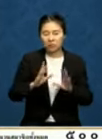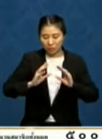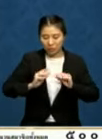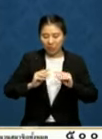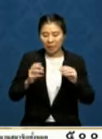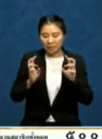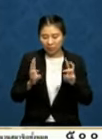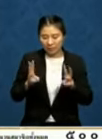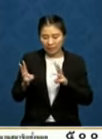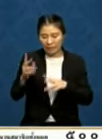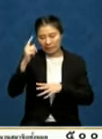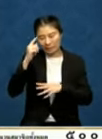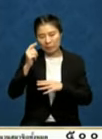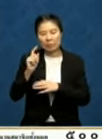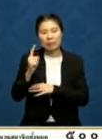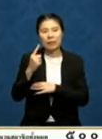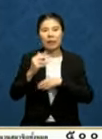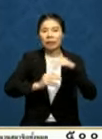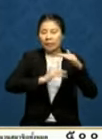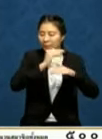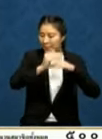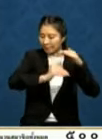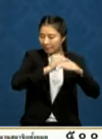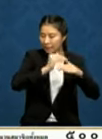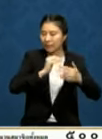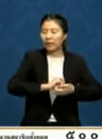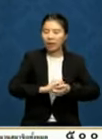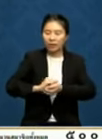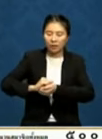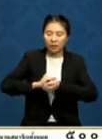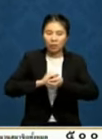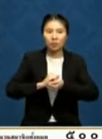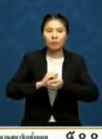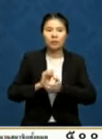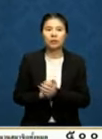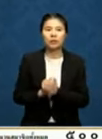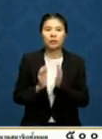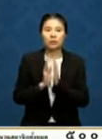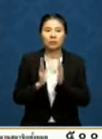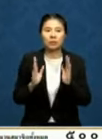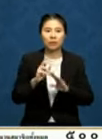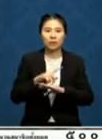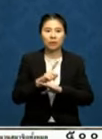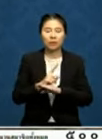แนวคิดก็จะมีพลวัตไปในทางเดียวกันค่ะท่านประธานขอบพระคุณค่ะ